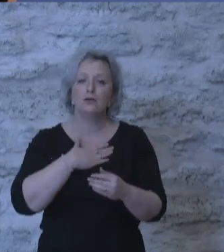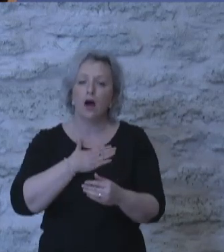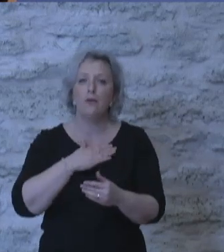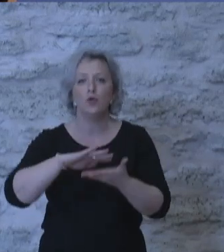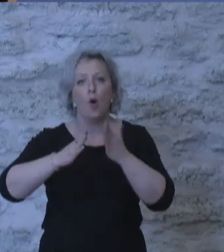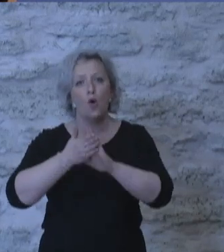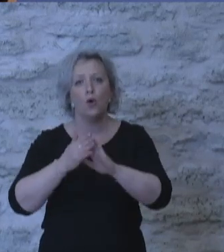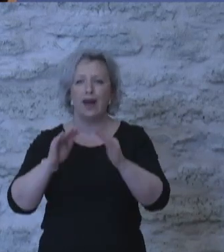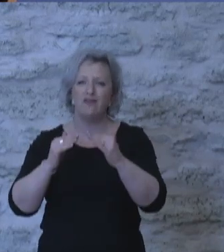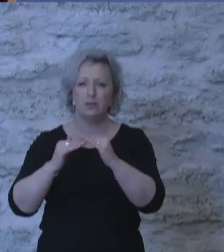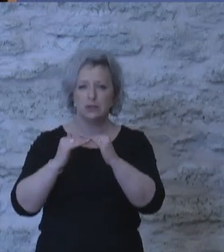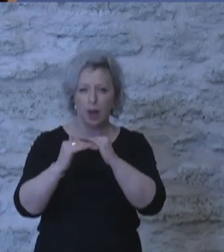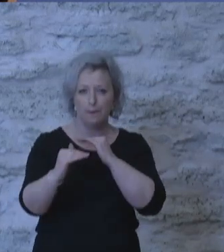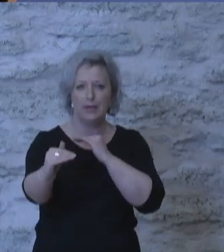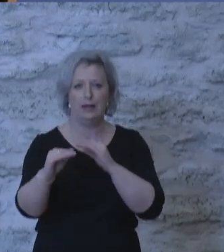võimalikult stabiilne.